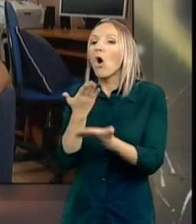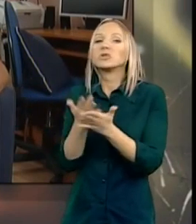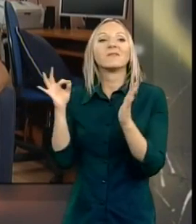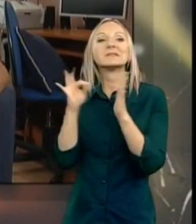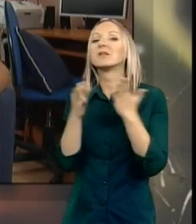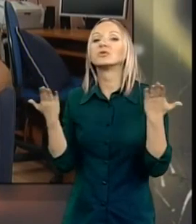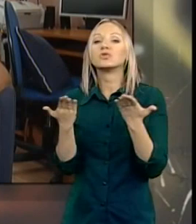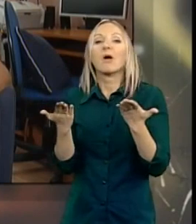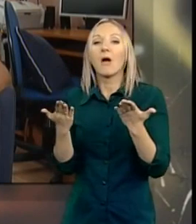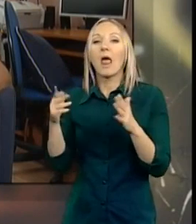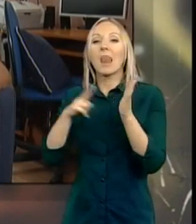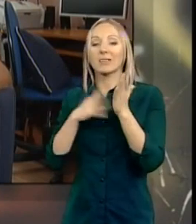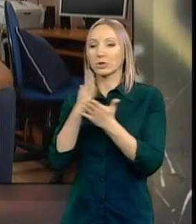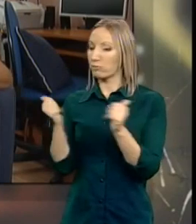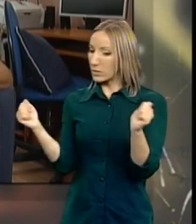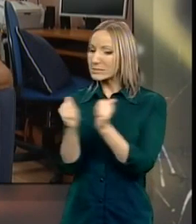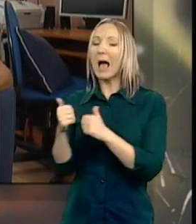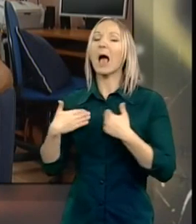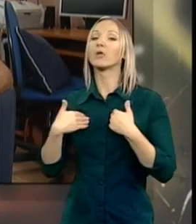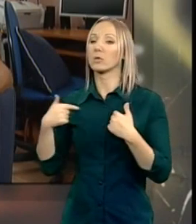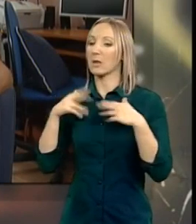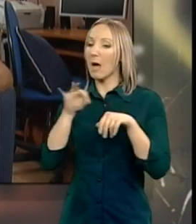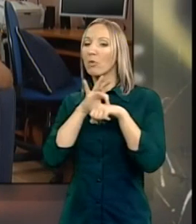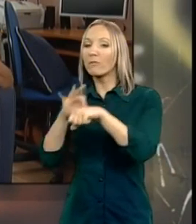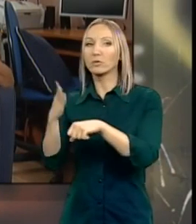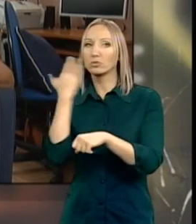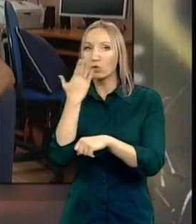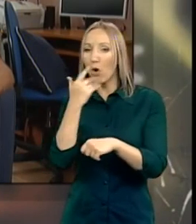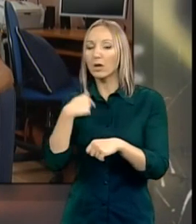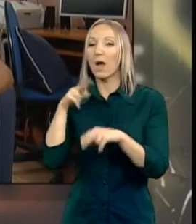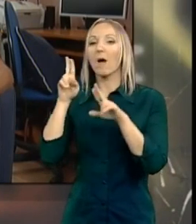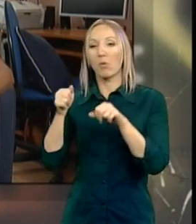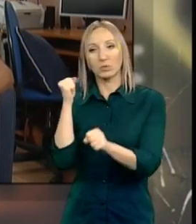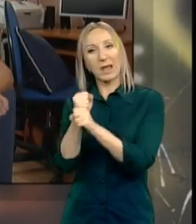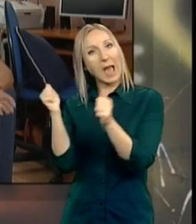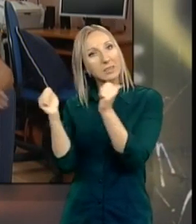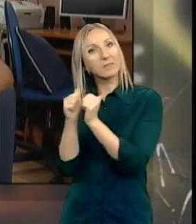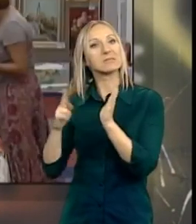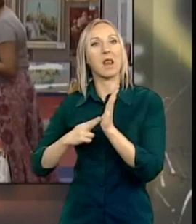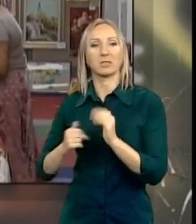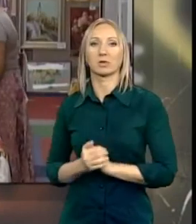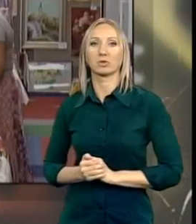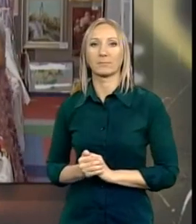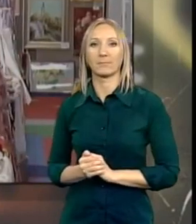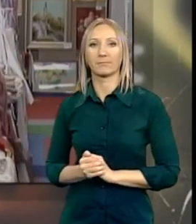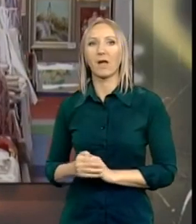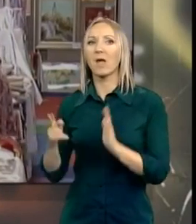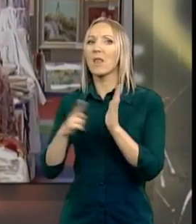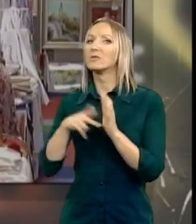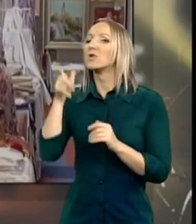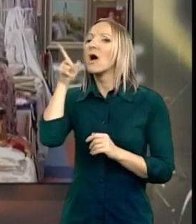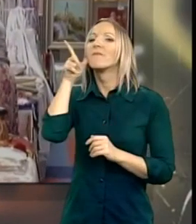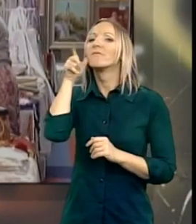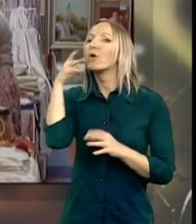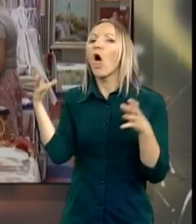cilj da Nataša bude sa mnom, da ja mogu da je vodim u školu i da ja mogu da radim sa njom. Nataša je jako